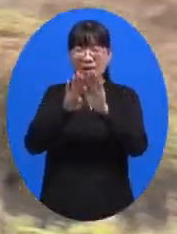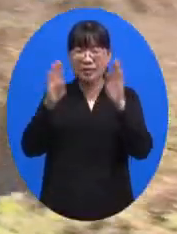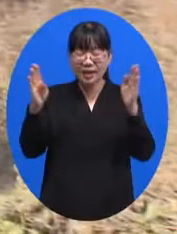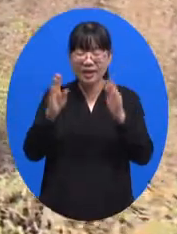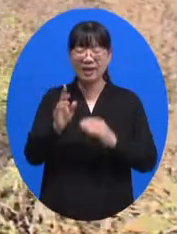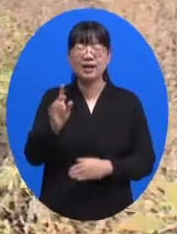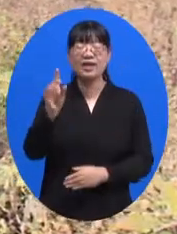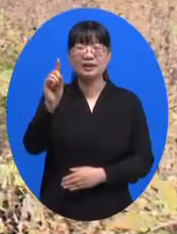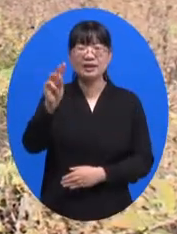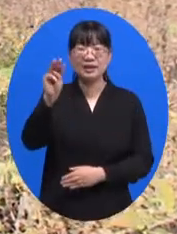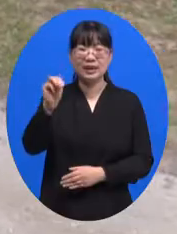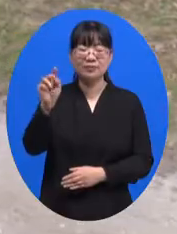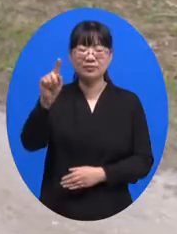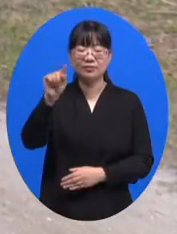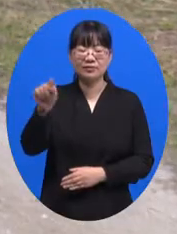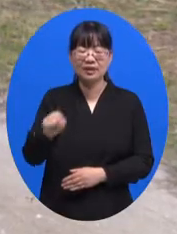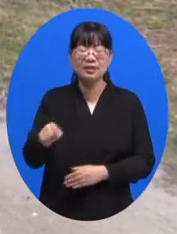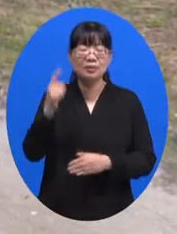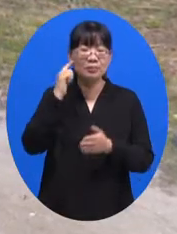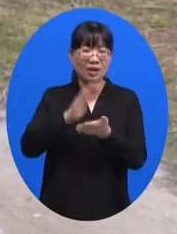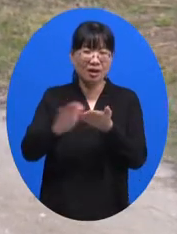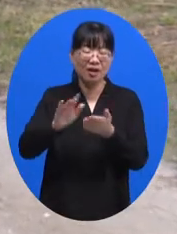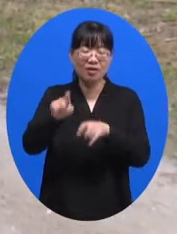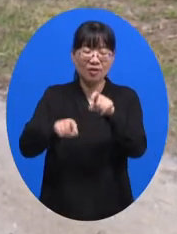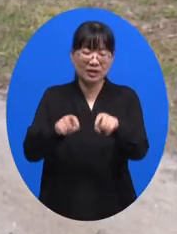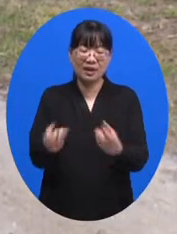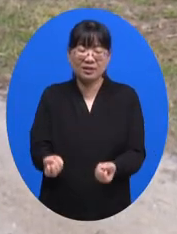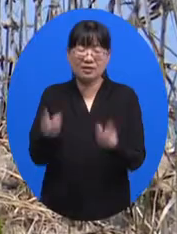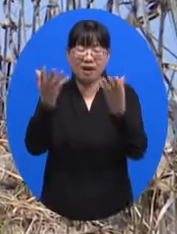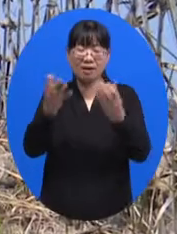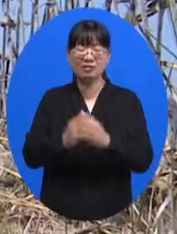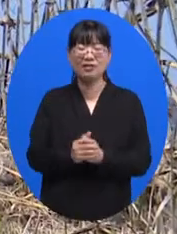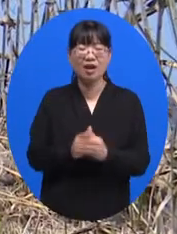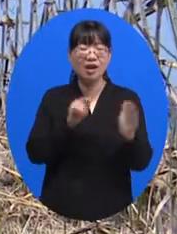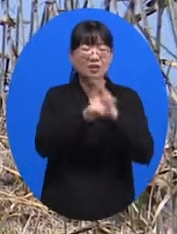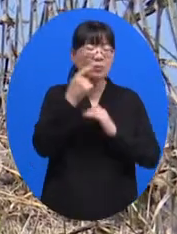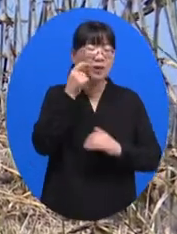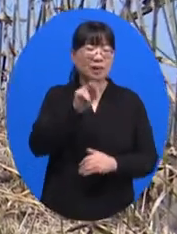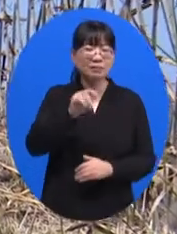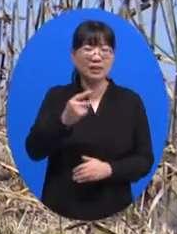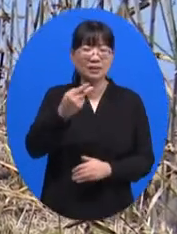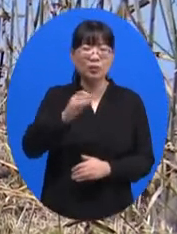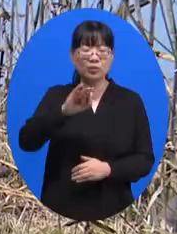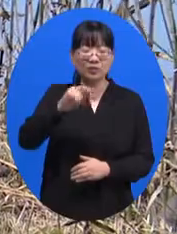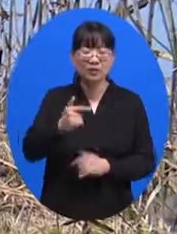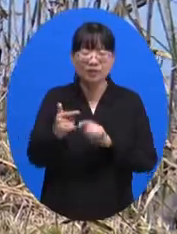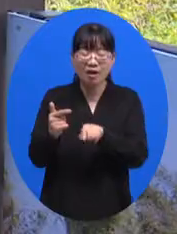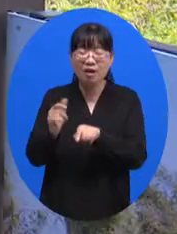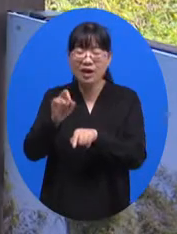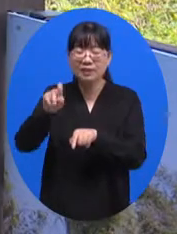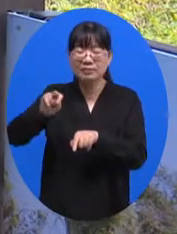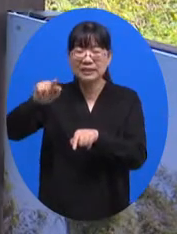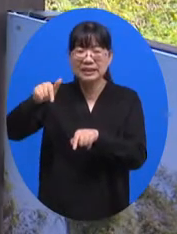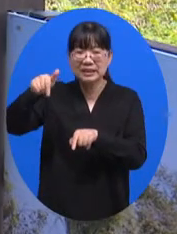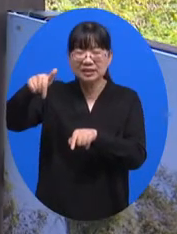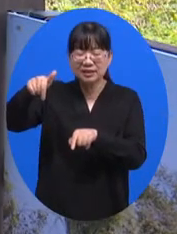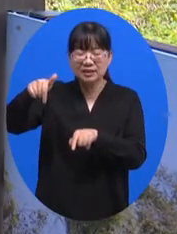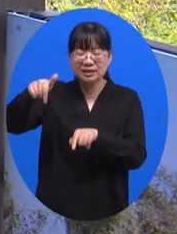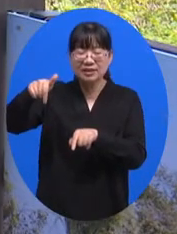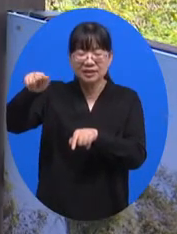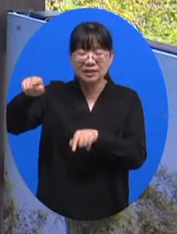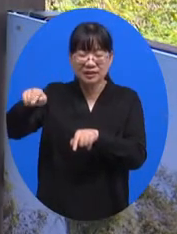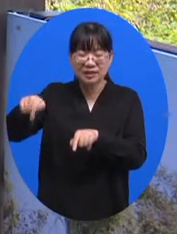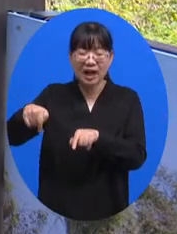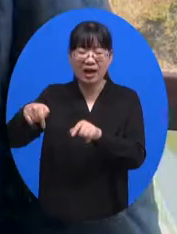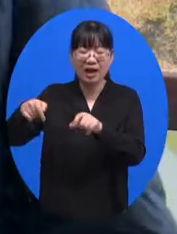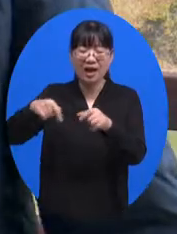평화 걷기 행사입니다. 시민들은 가볼 수 없었던 민통선 내 임진강변 생태 탐방로를 걸으며 감회가